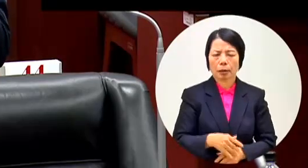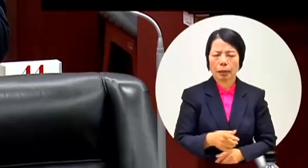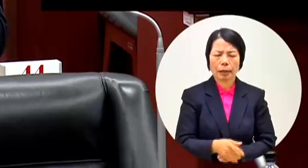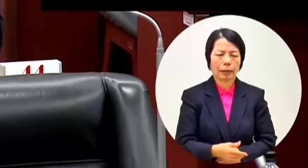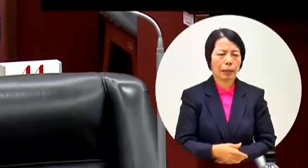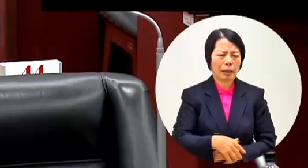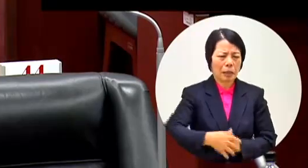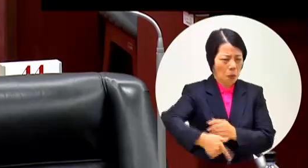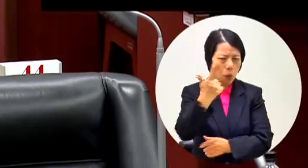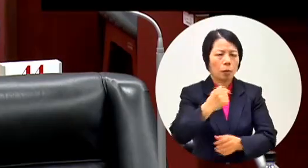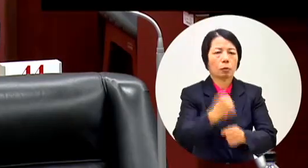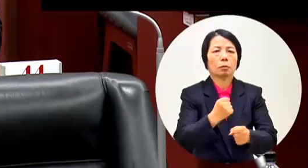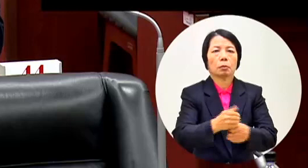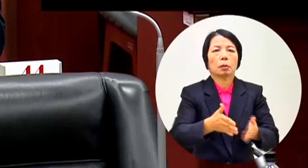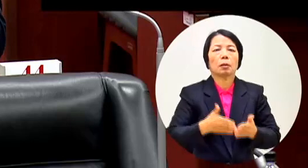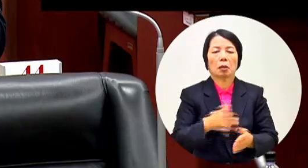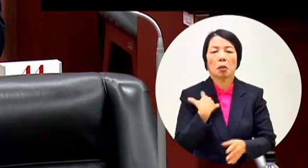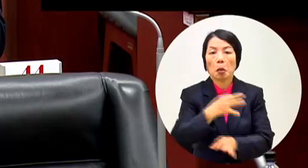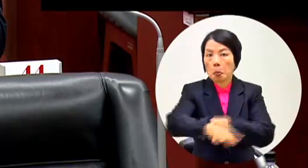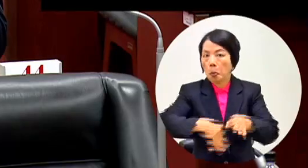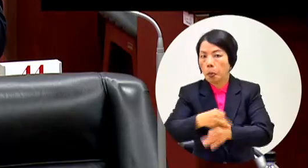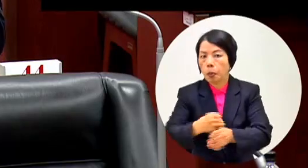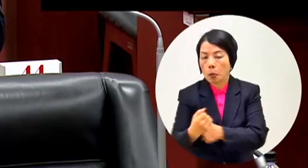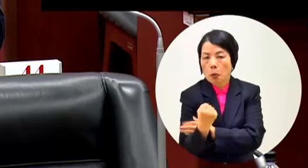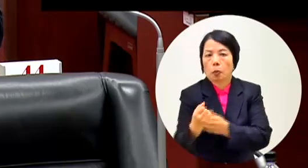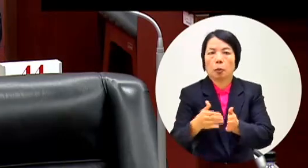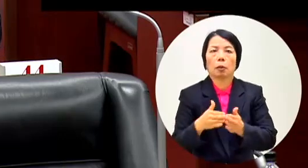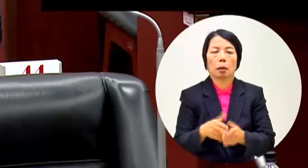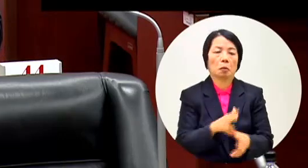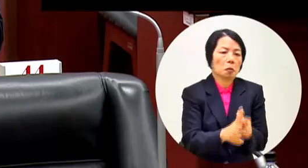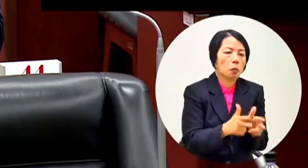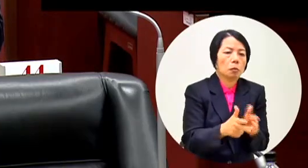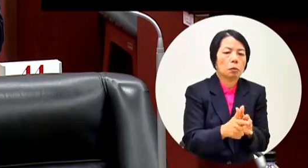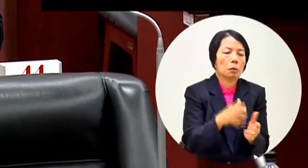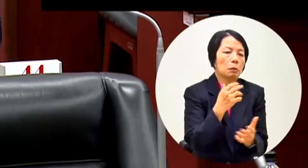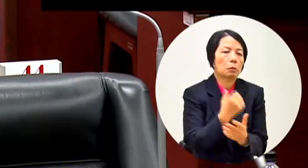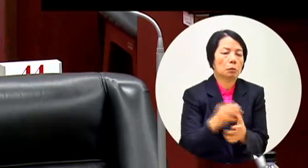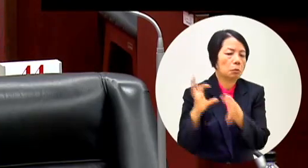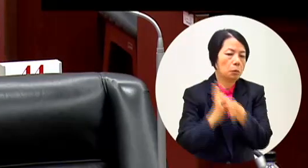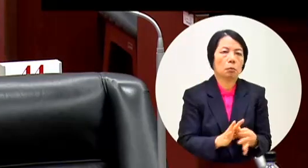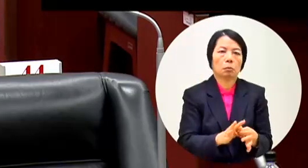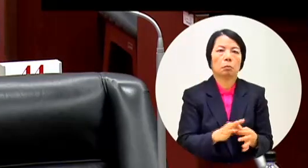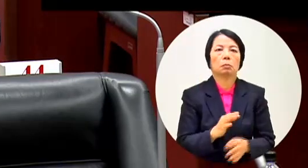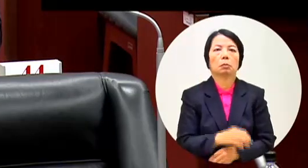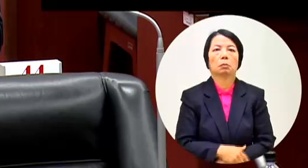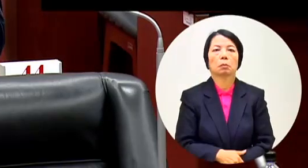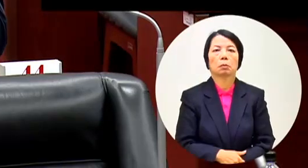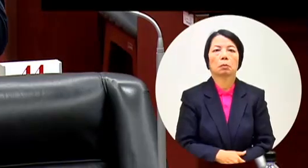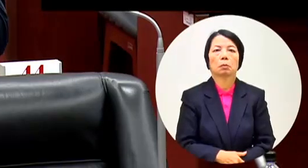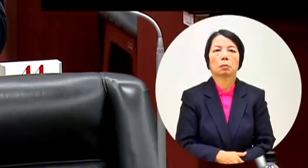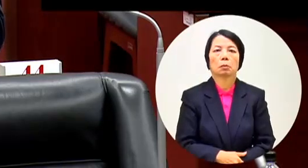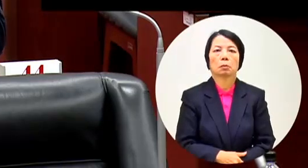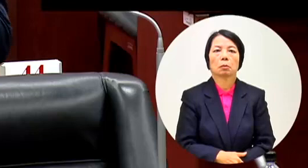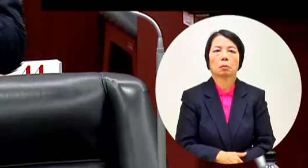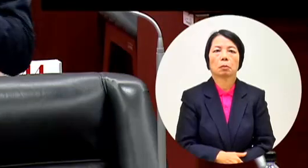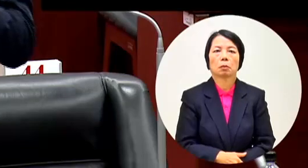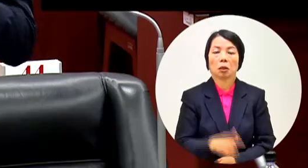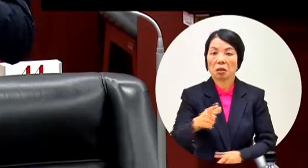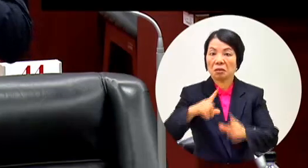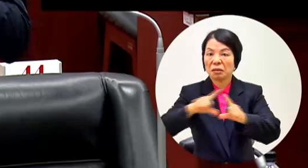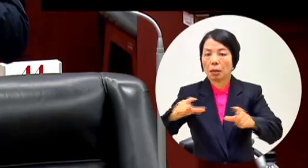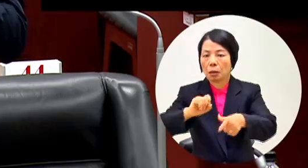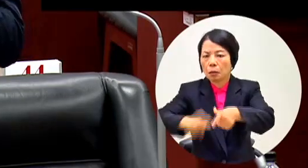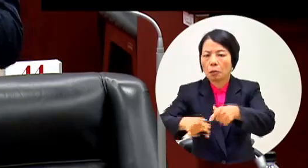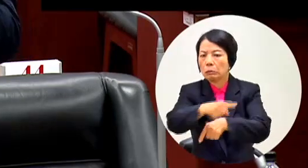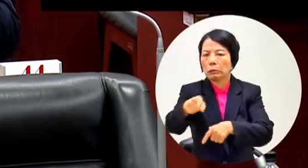是不是讲让工厂可以继续存在？不是，我讲免烦恼，这大家大公司吼拢做巧的啦，无迄个讲该你博